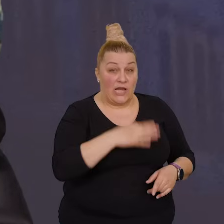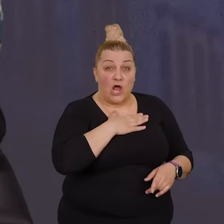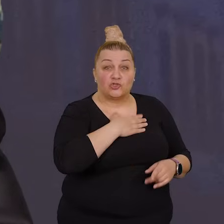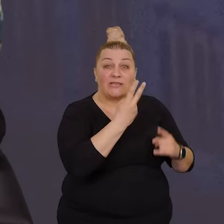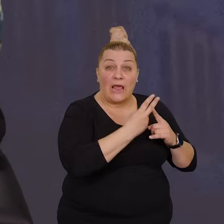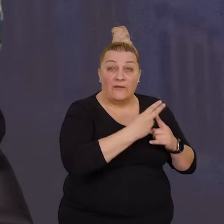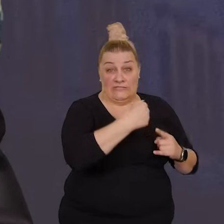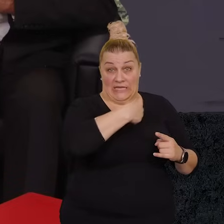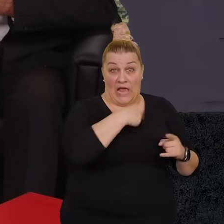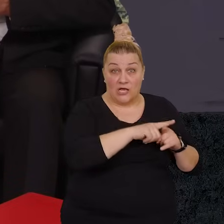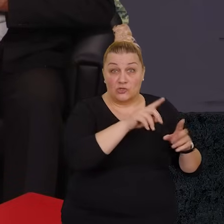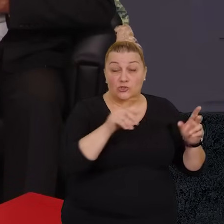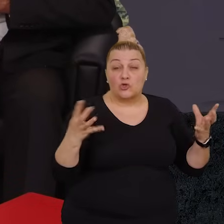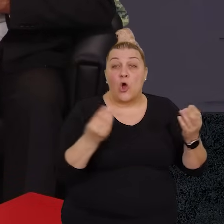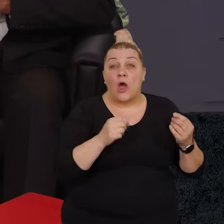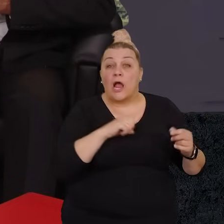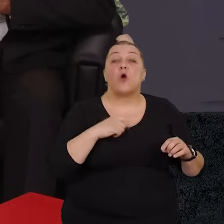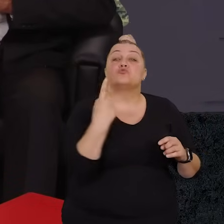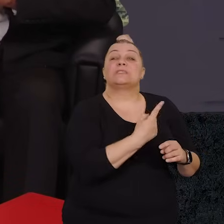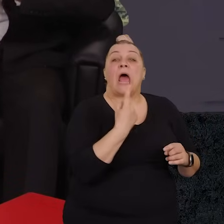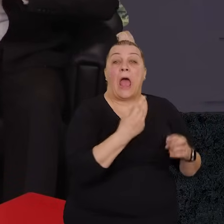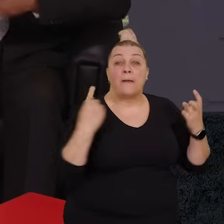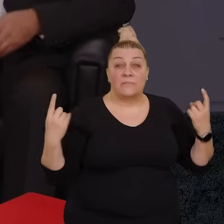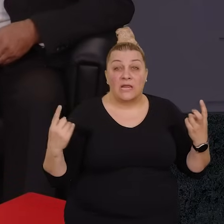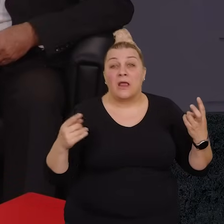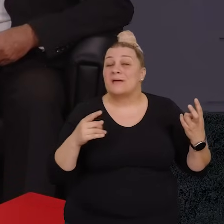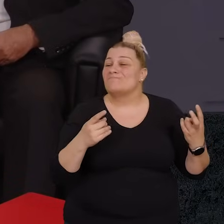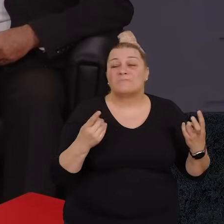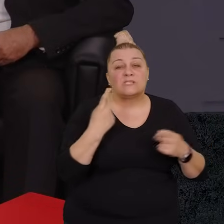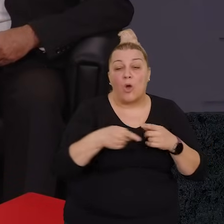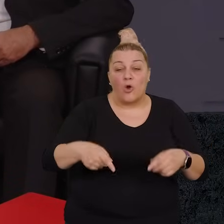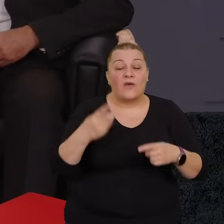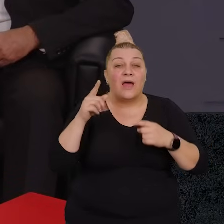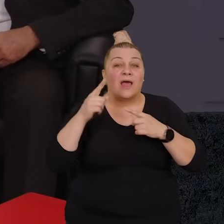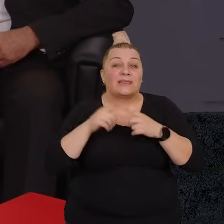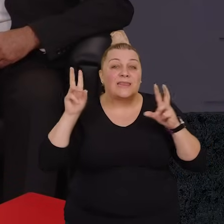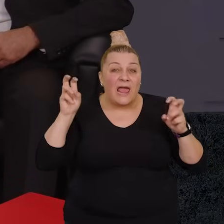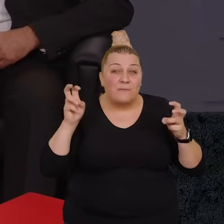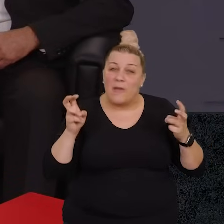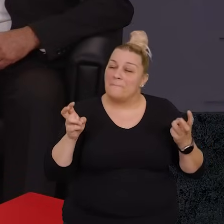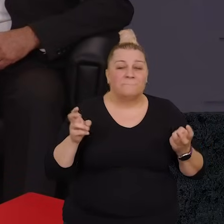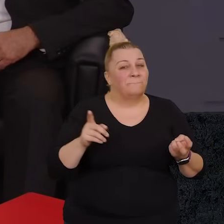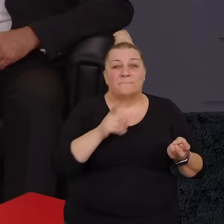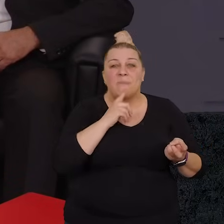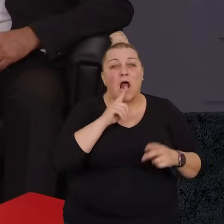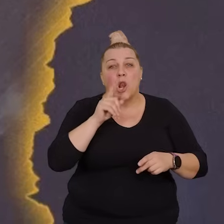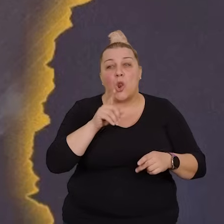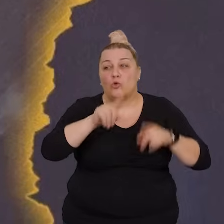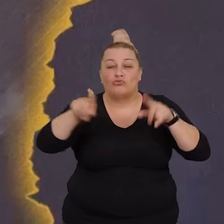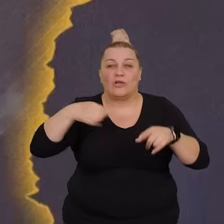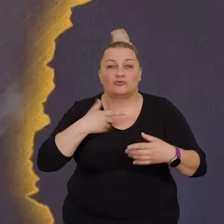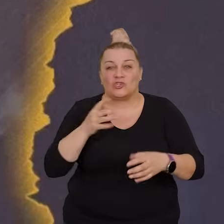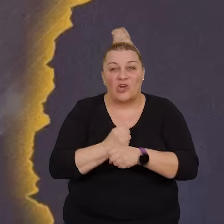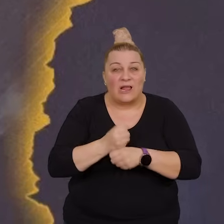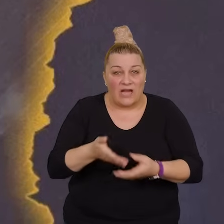prepotentno reći, moja malenkost, smo usamljeni. Nažalost, ovih tema malo se ko hvata. Ja to znam, ja vama zahvaljujem što ste me zvali i znajući što sve